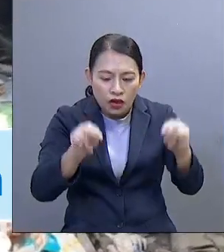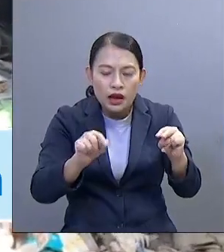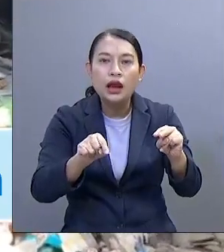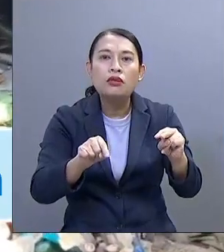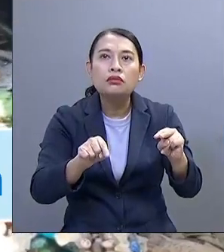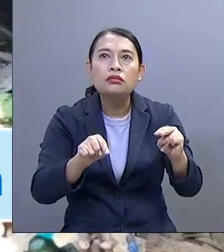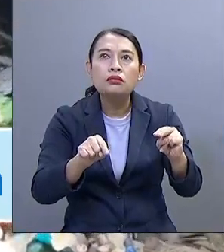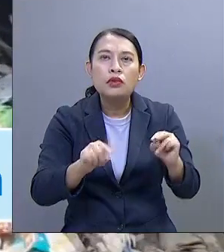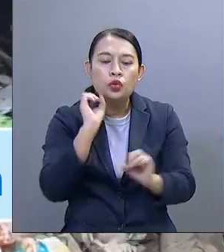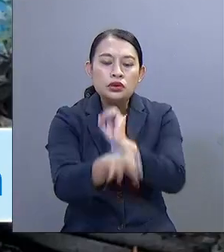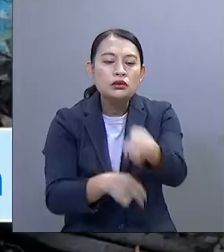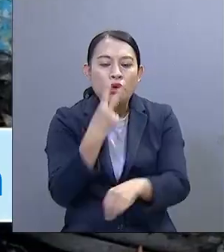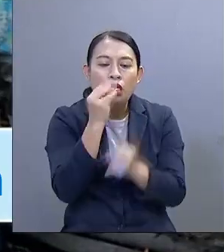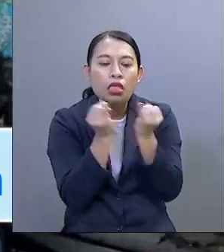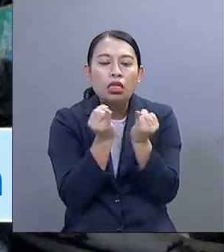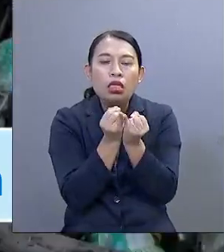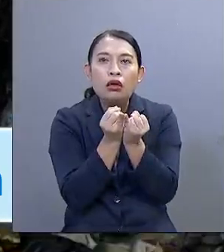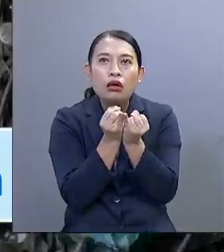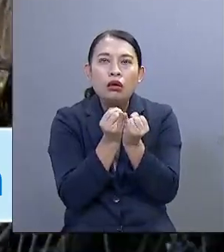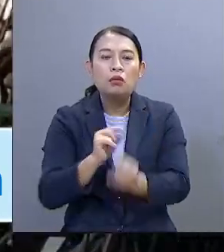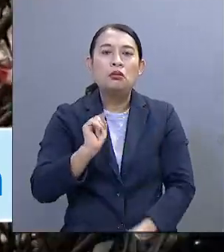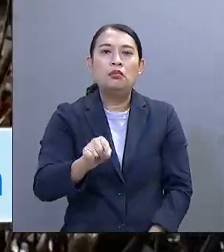ี้ Beerลลั